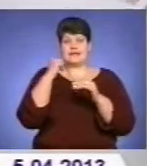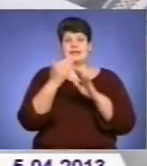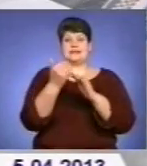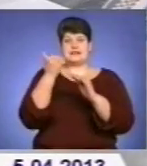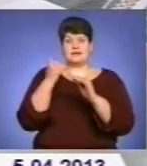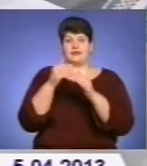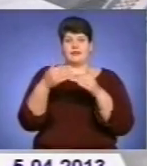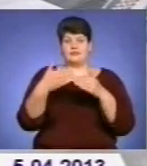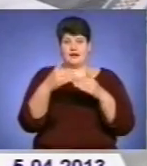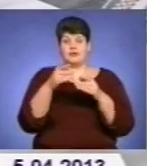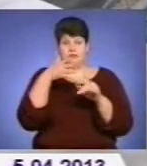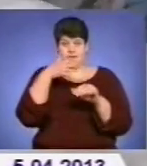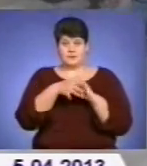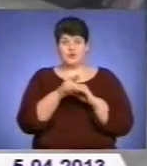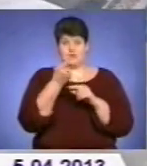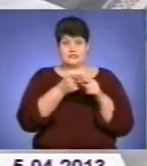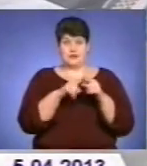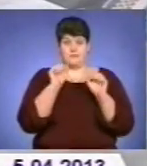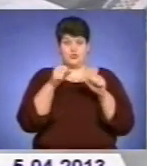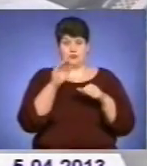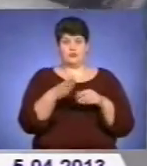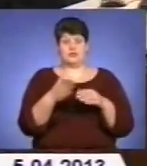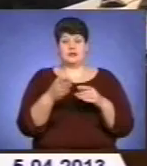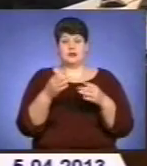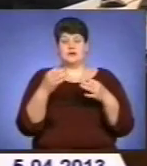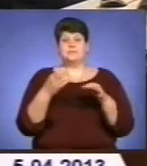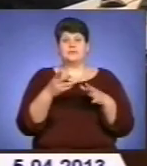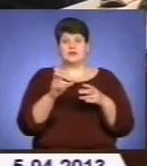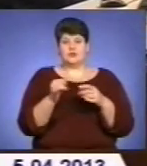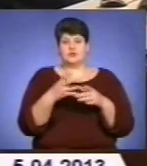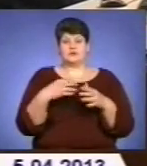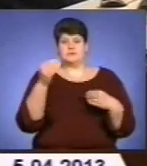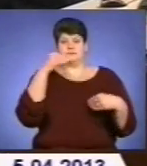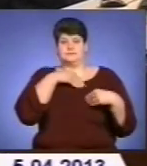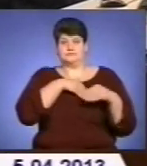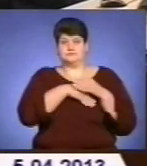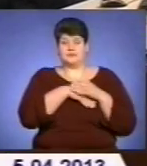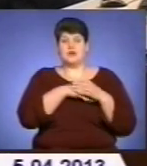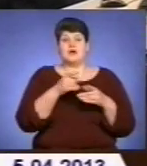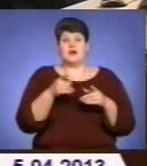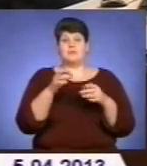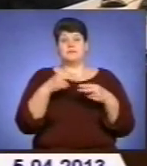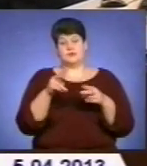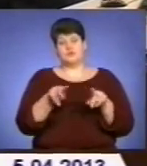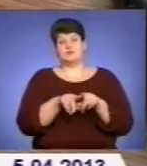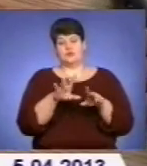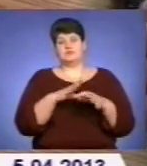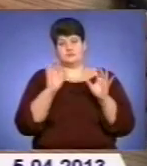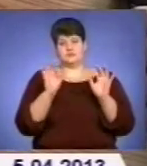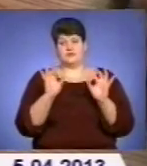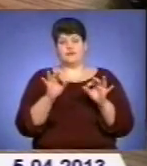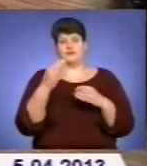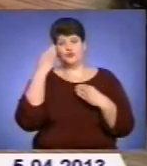Очевидець збагнув, що це може бути злодій, адже він покинув легковик з чимось за пазухою. Підозри невдовзі підтвердилися. У чужій